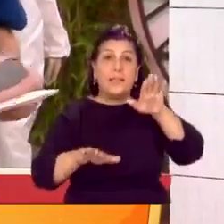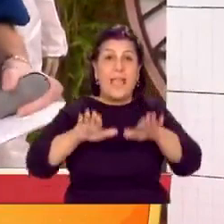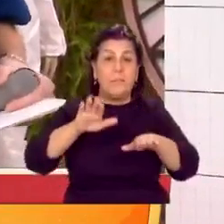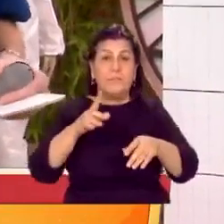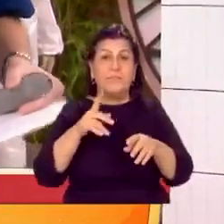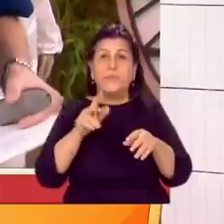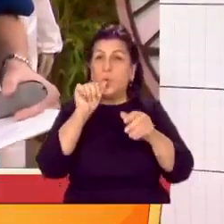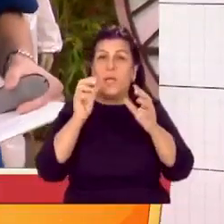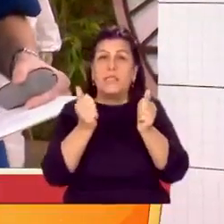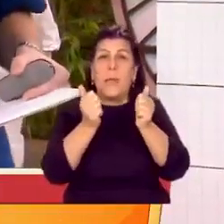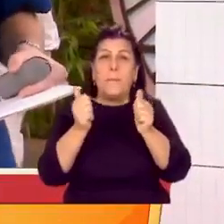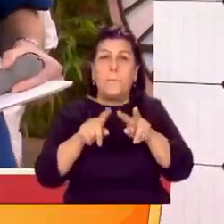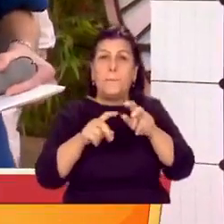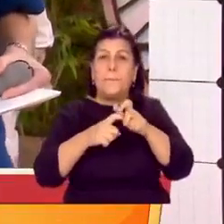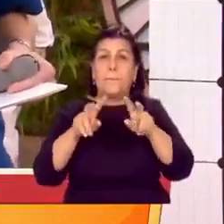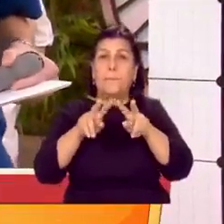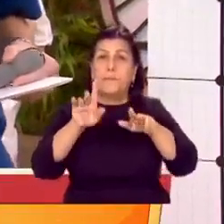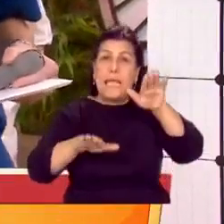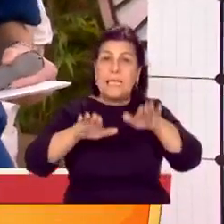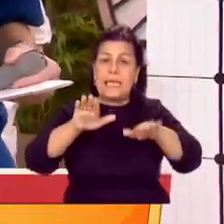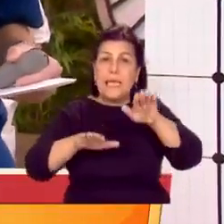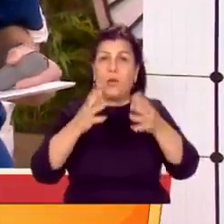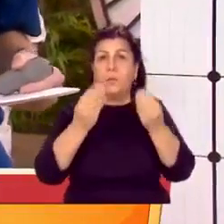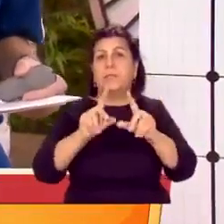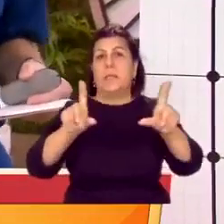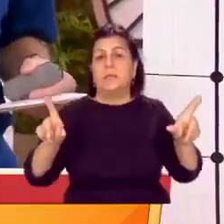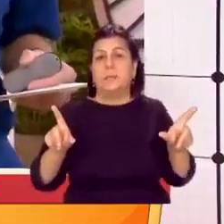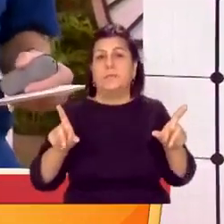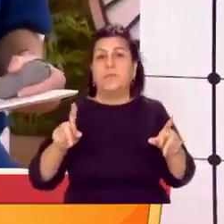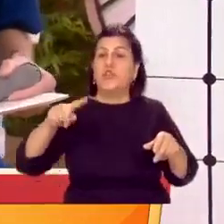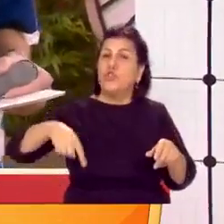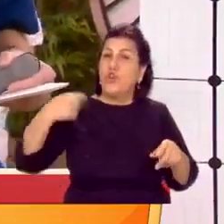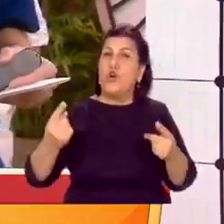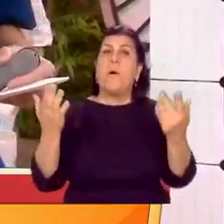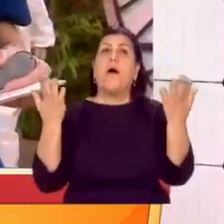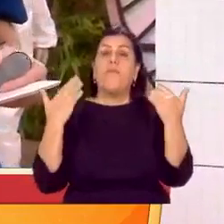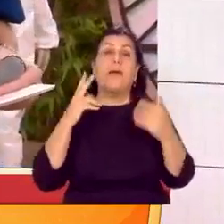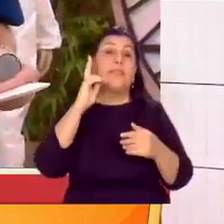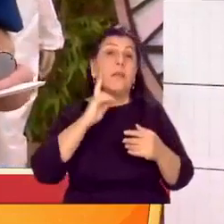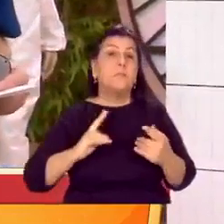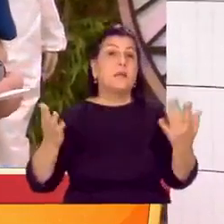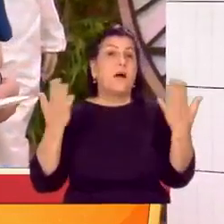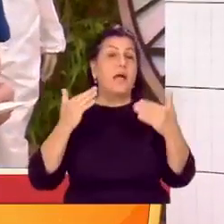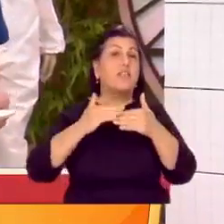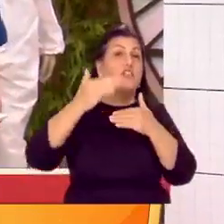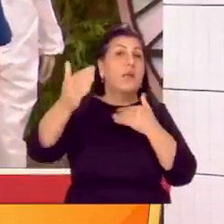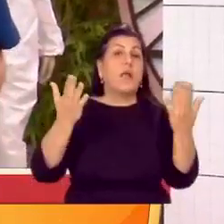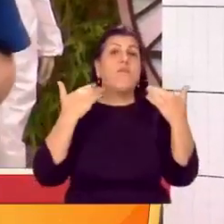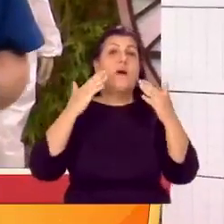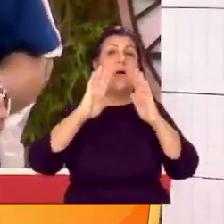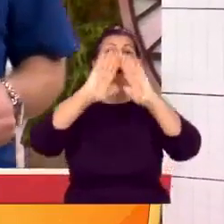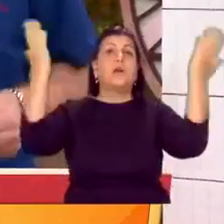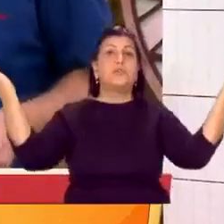tutmanız gerekiyor Bunu yapabilmenin en kolay yolu Odanızı normal havayla Yani temiz havayla yani dışarıdaki havayla